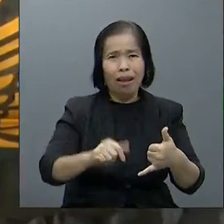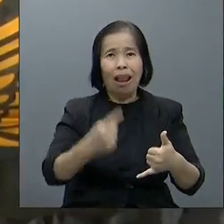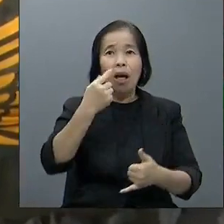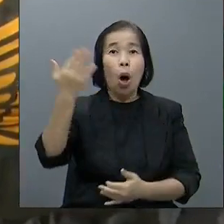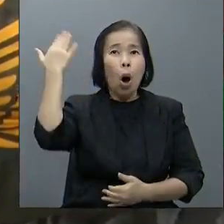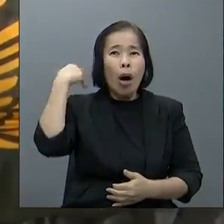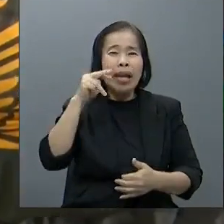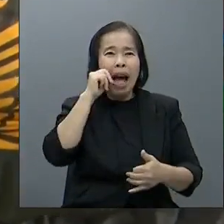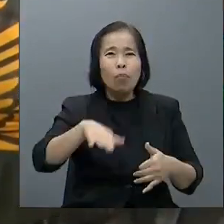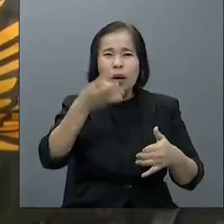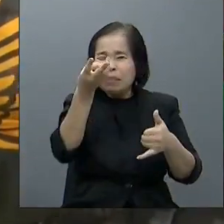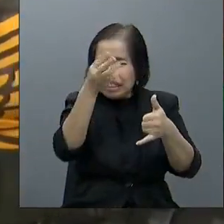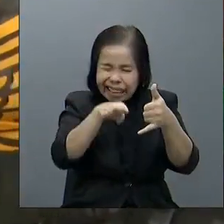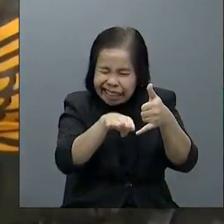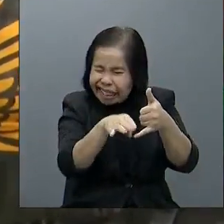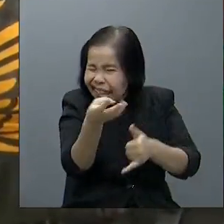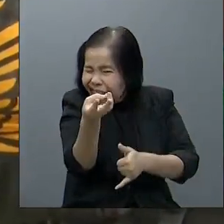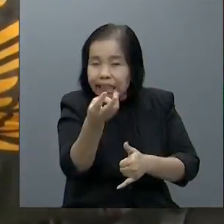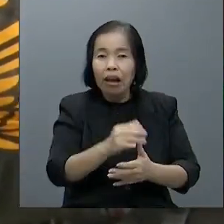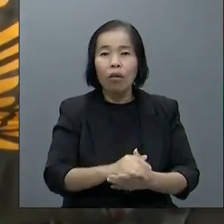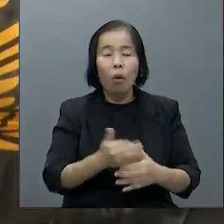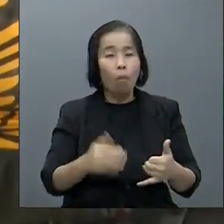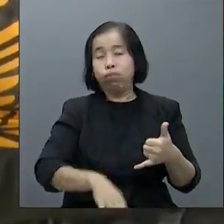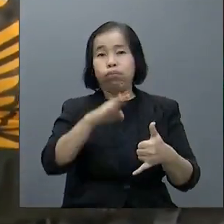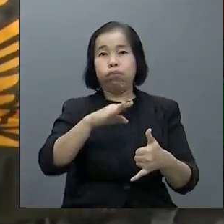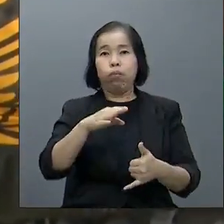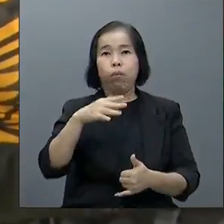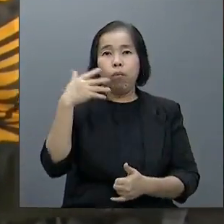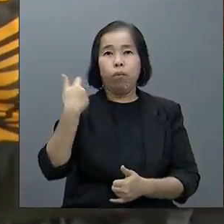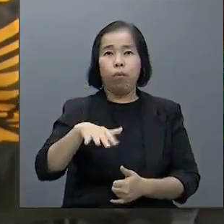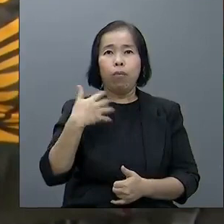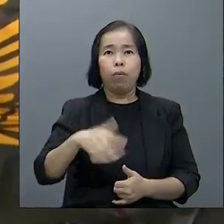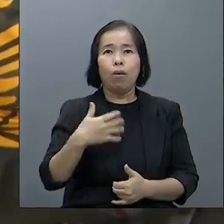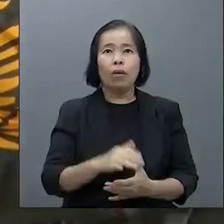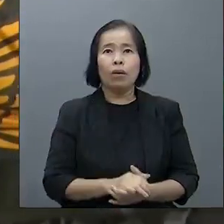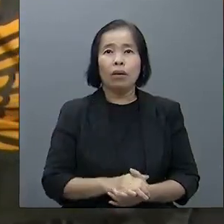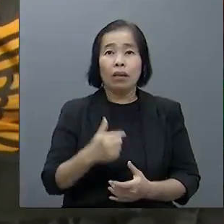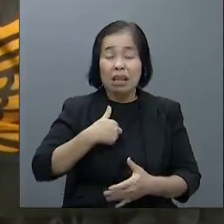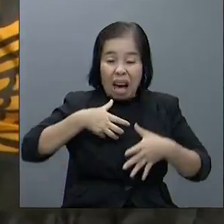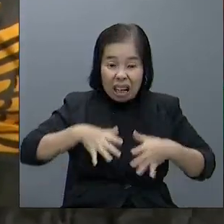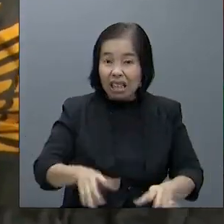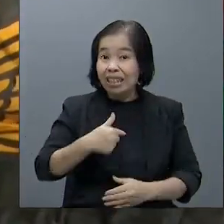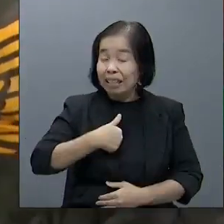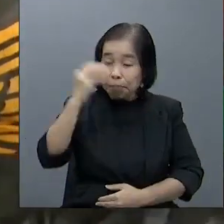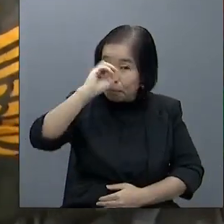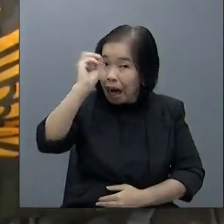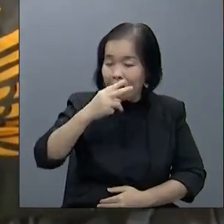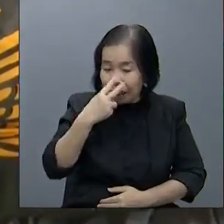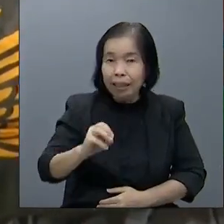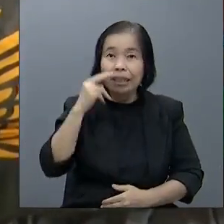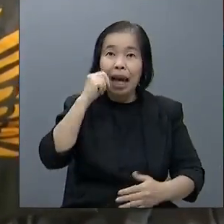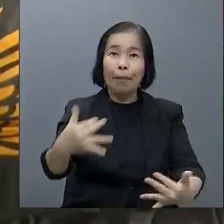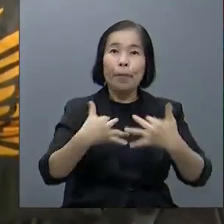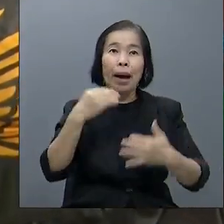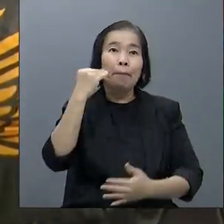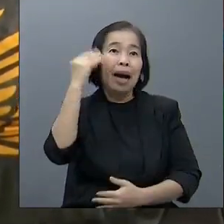ย มีมันท่วมตี รู้มันท่วมตีแต่ดูอยู่ตั้งแต่เกิดมาผมเคยเห็นน้ำเข้าบ้านเนี่ย ไม่เคยท่ว